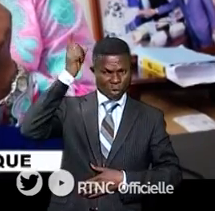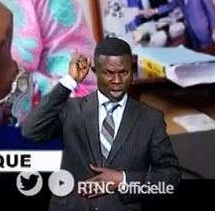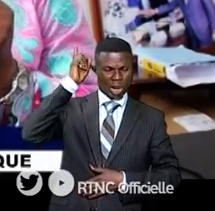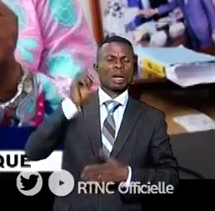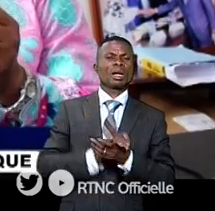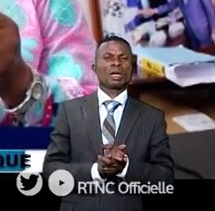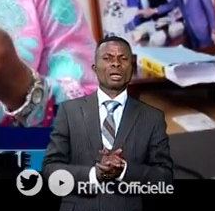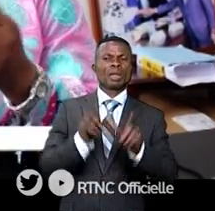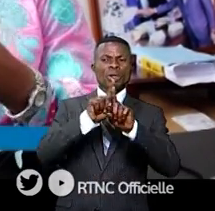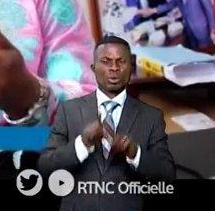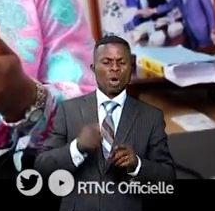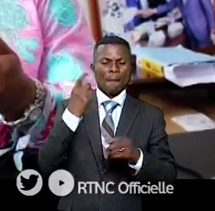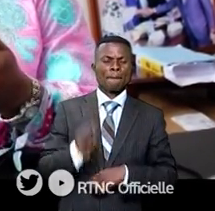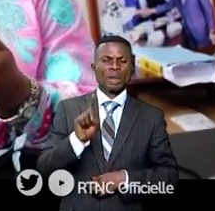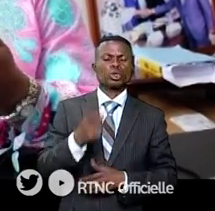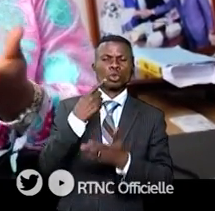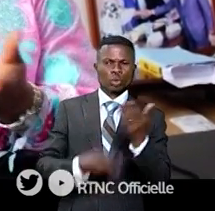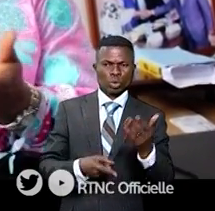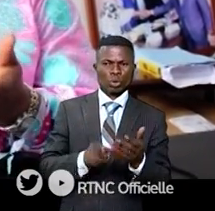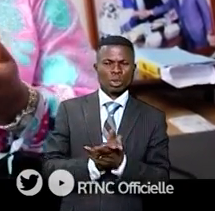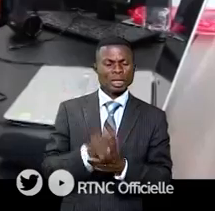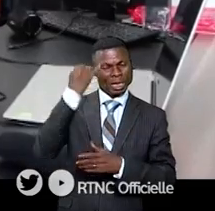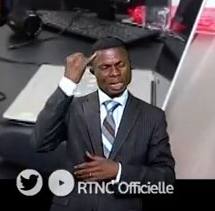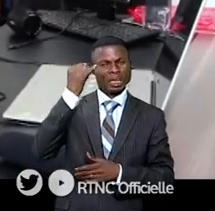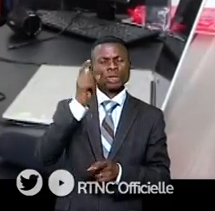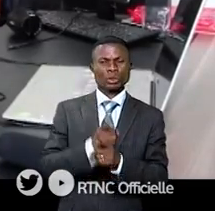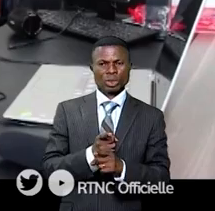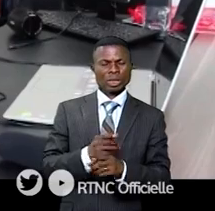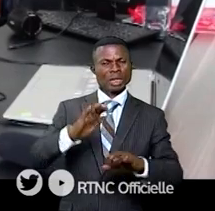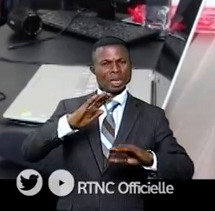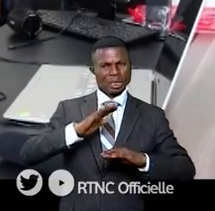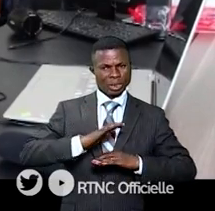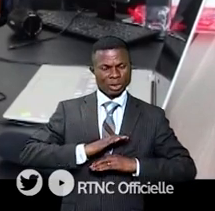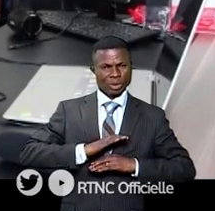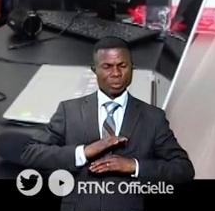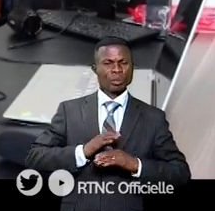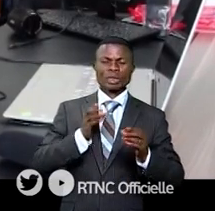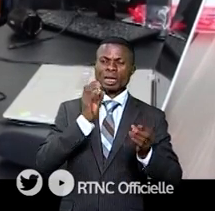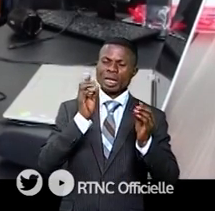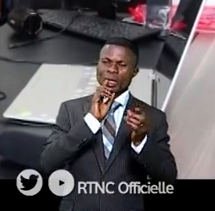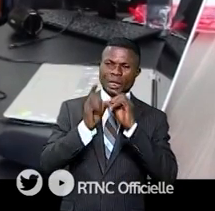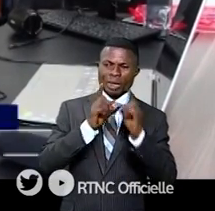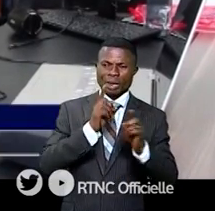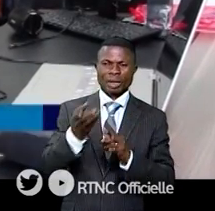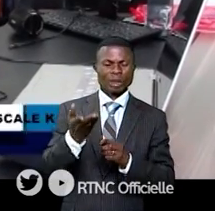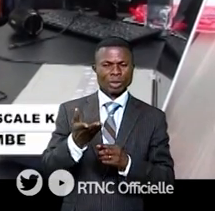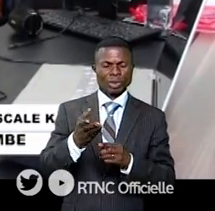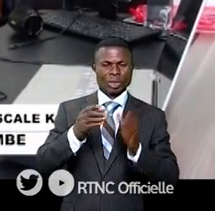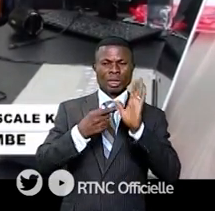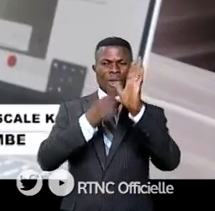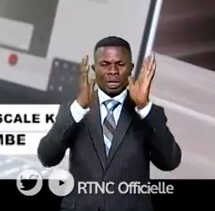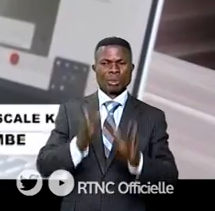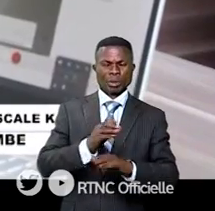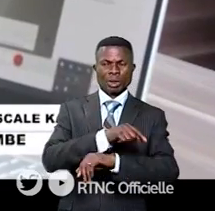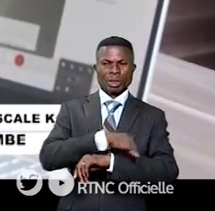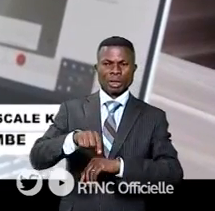existant et qu'est-ce que nous voulons atteindre comme idéal? Satisfait de cet entretien, le représentant de l'institution